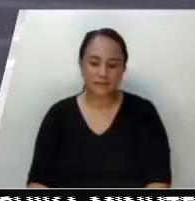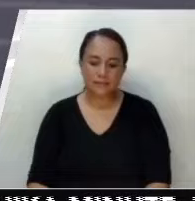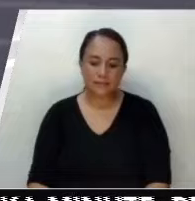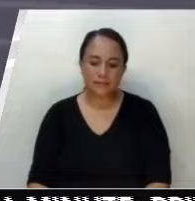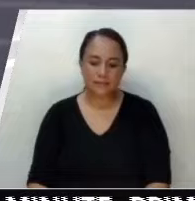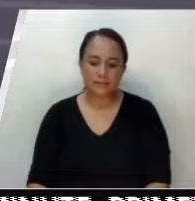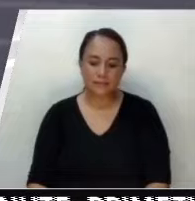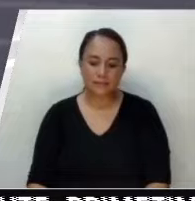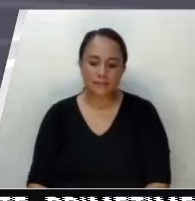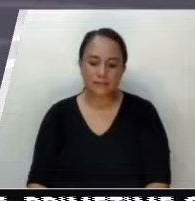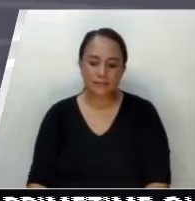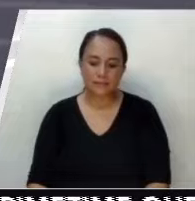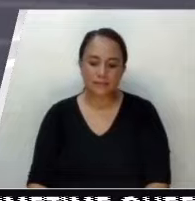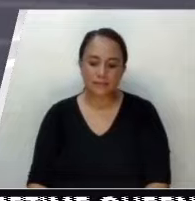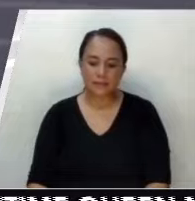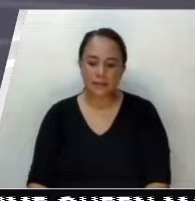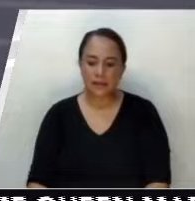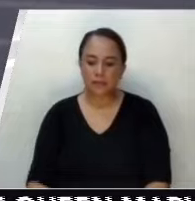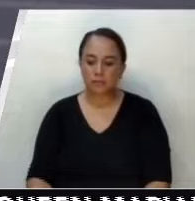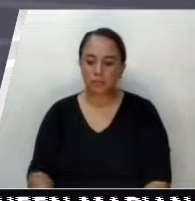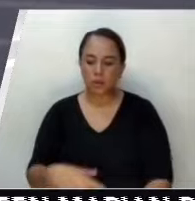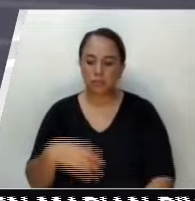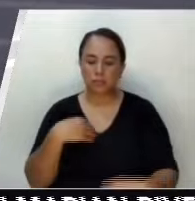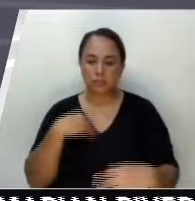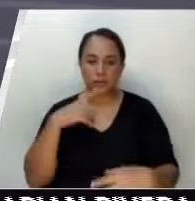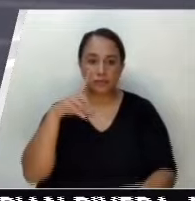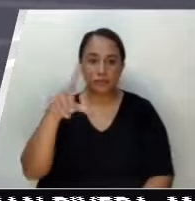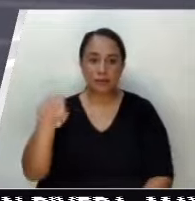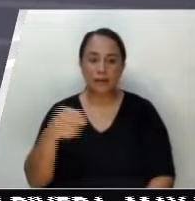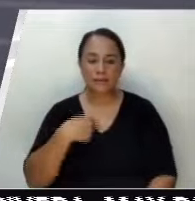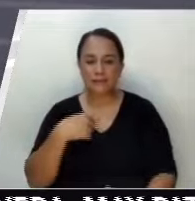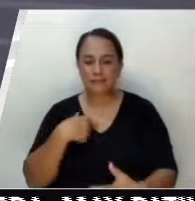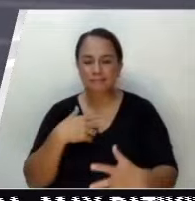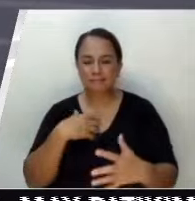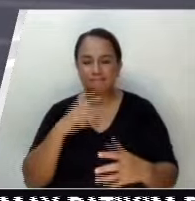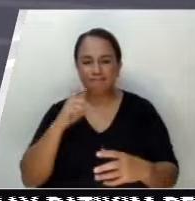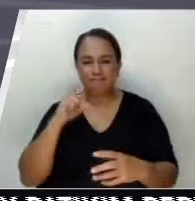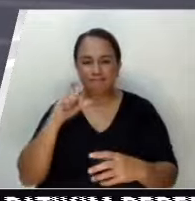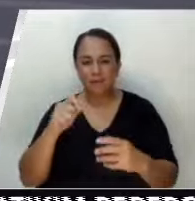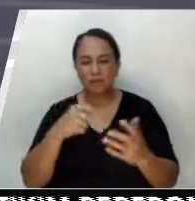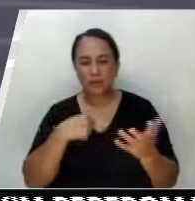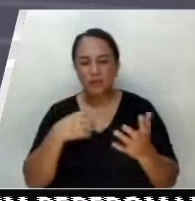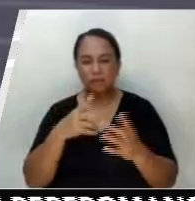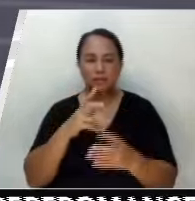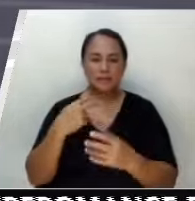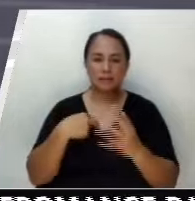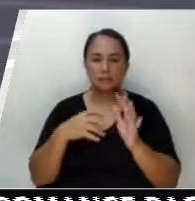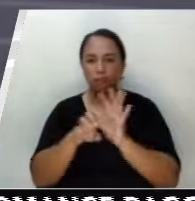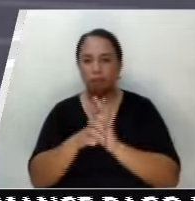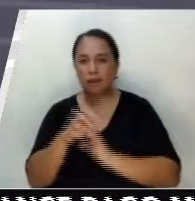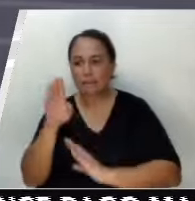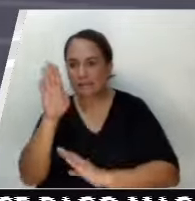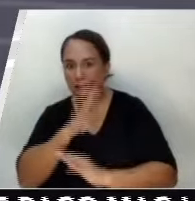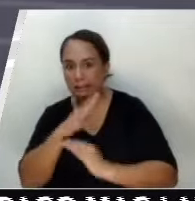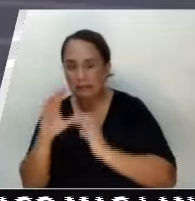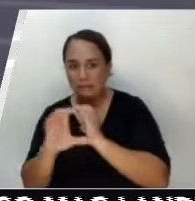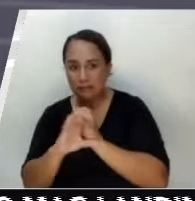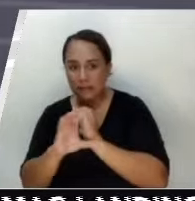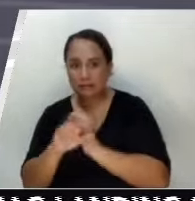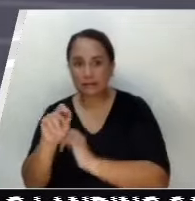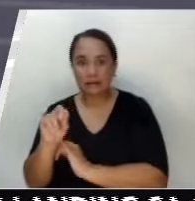At Ivan, para rin mas mabilis, no, yung clearing ng mga sasakyan na sakali magkakaaberya ngayon sa kahabaan ng NLEX